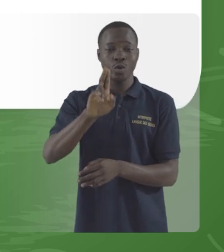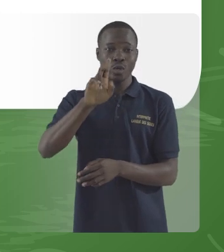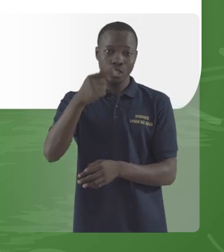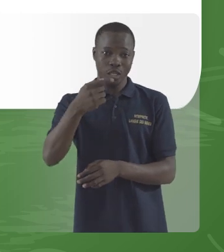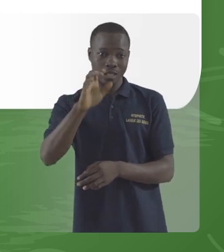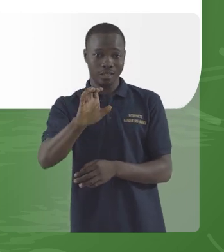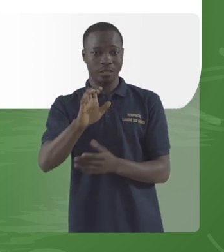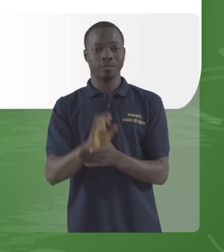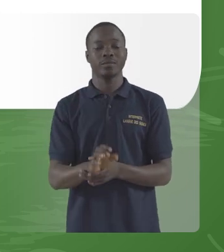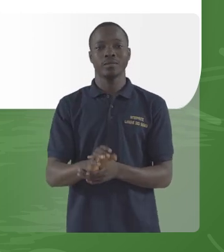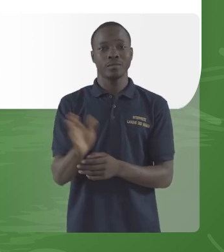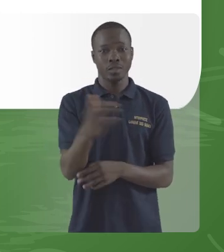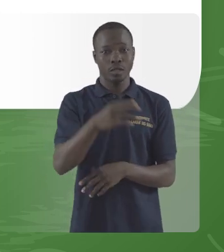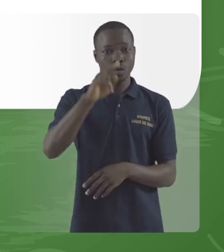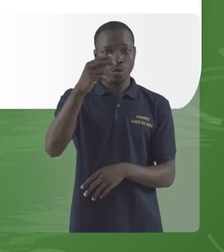UGC,